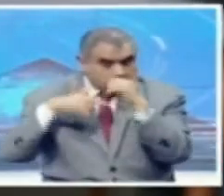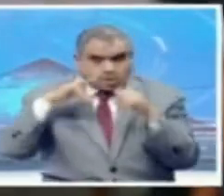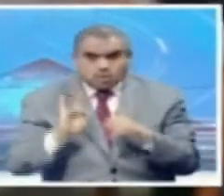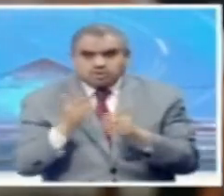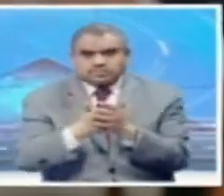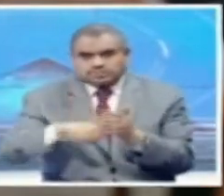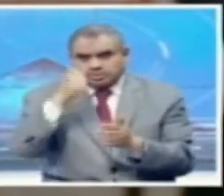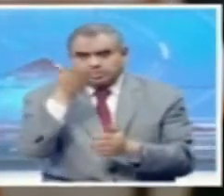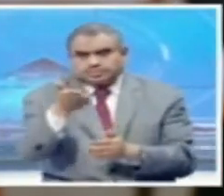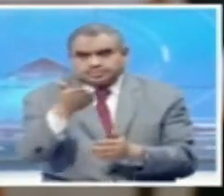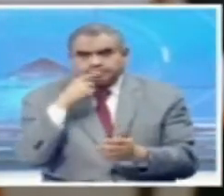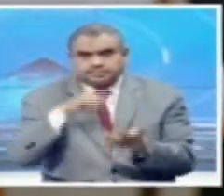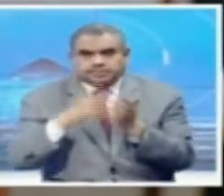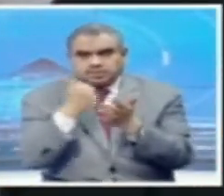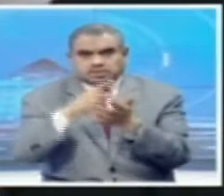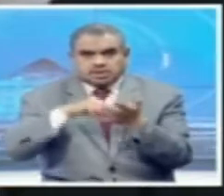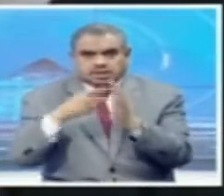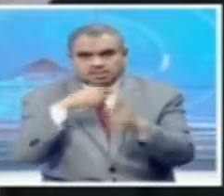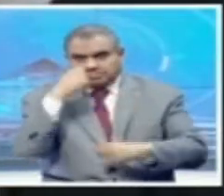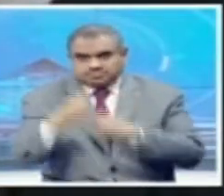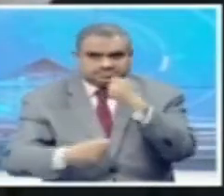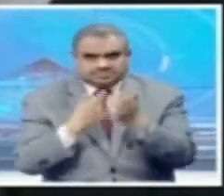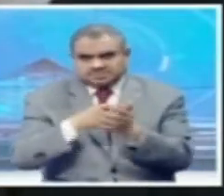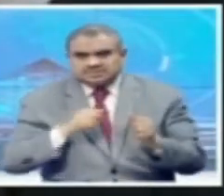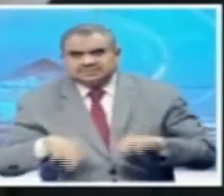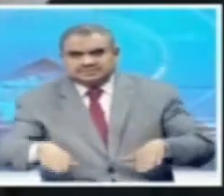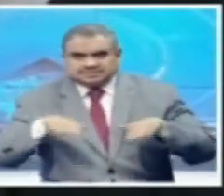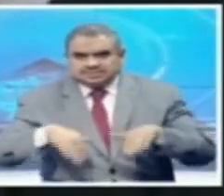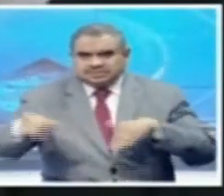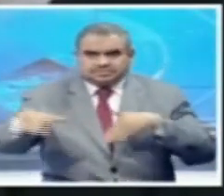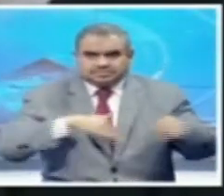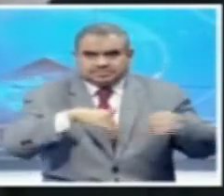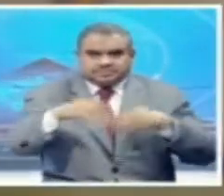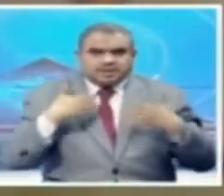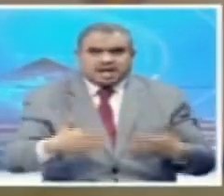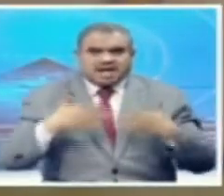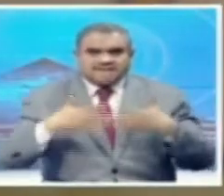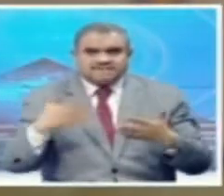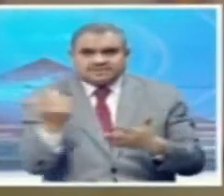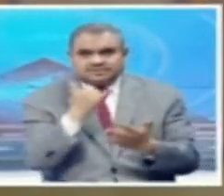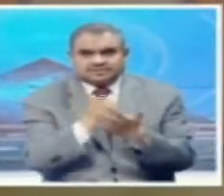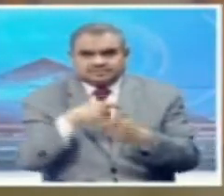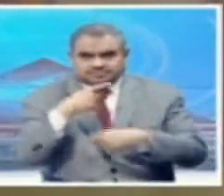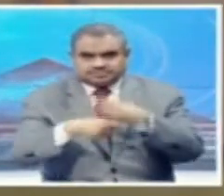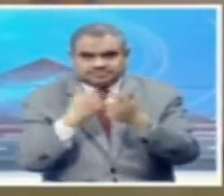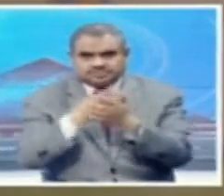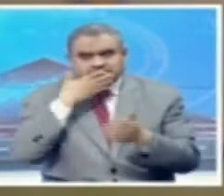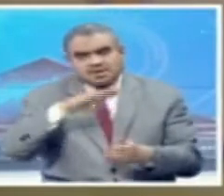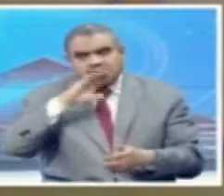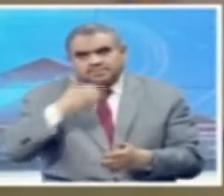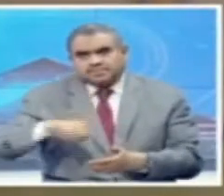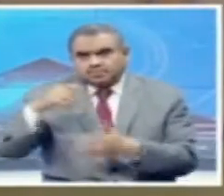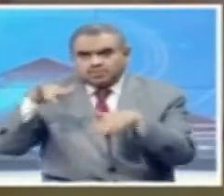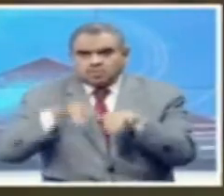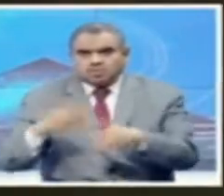محتاجاه، وده طبعا هيساعده جدا يعني على انه يقدر يتحرك بصوره سهله. ودينا جينا النهارده الحمد لله